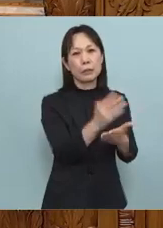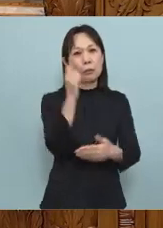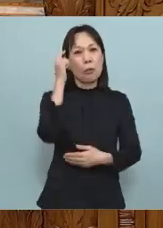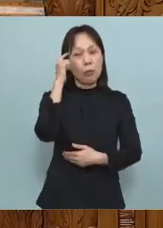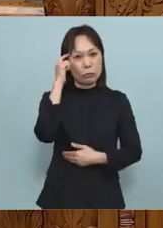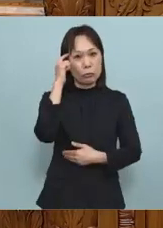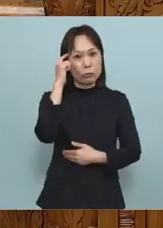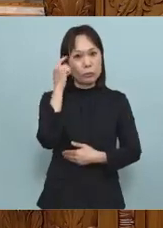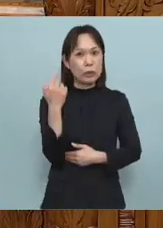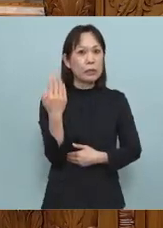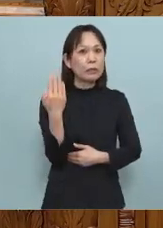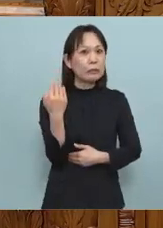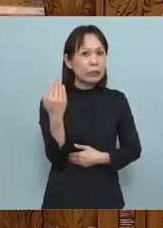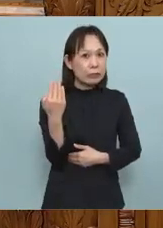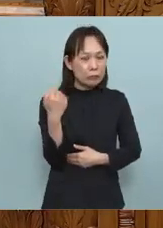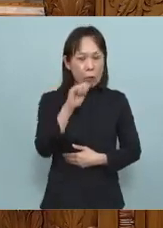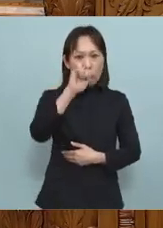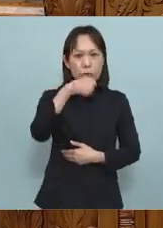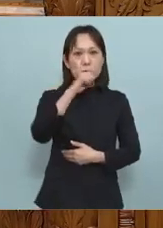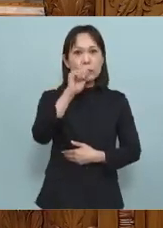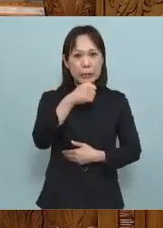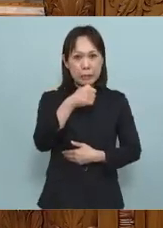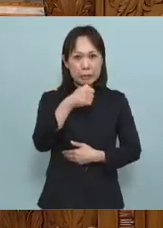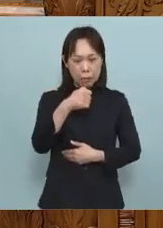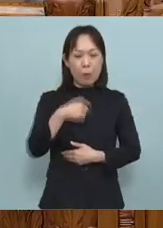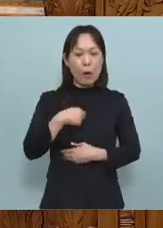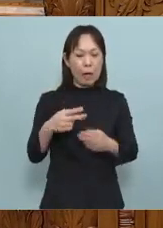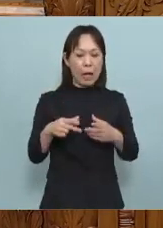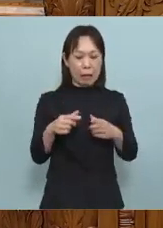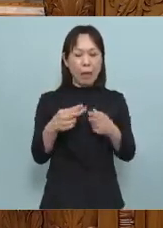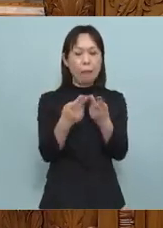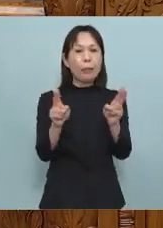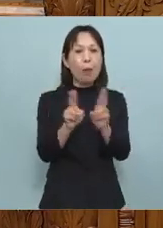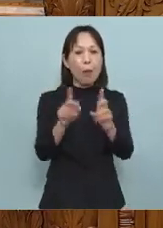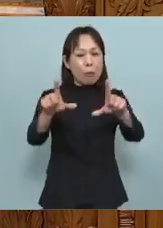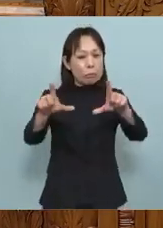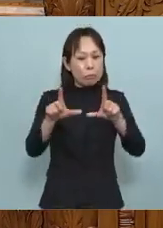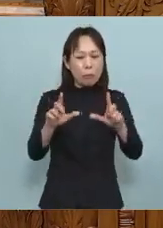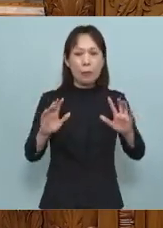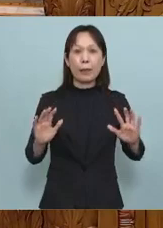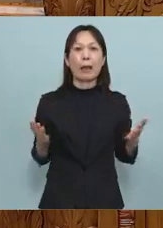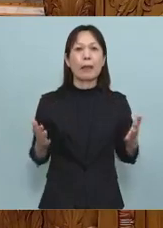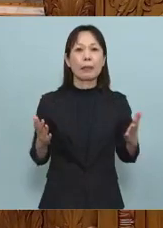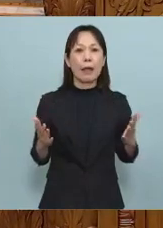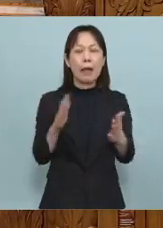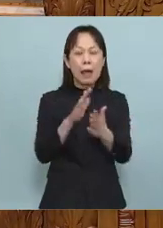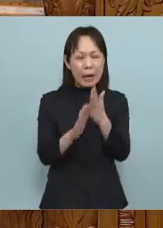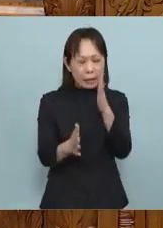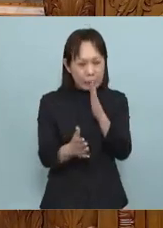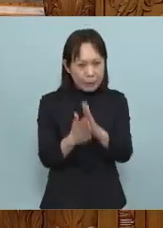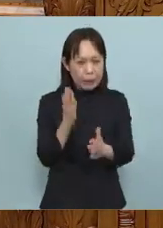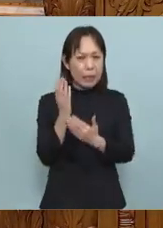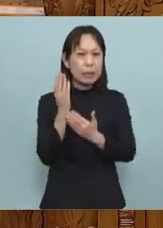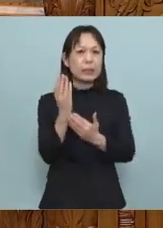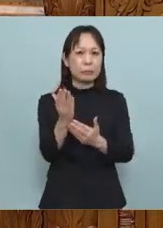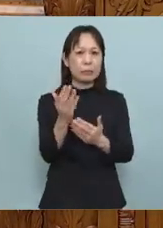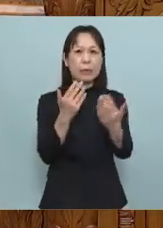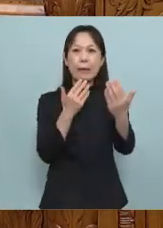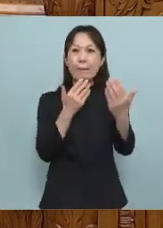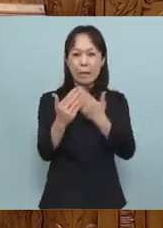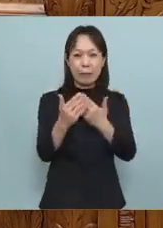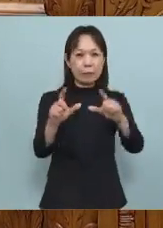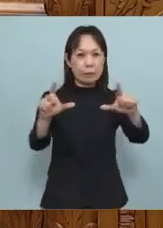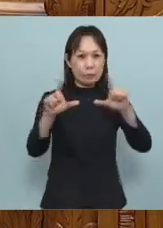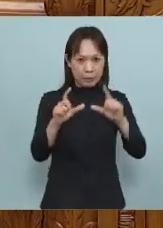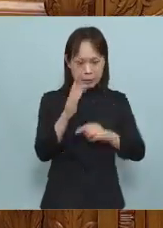の衆議院における我が党の質問に総理の答弁がありませんでした。改めてお聞きします。明確にご答弁